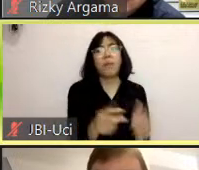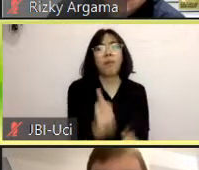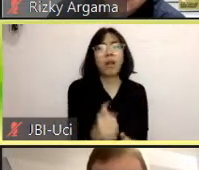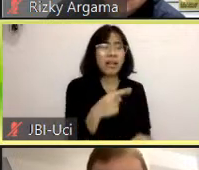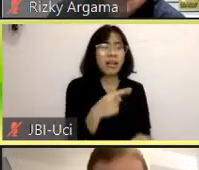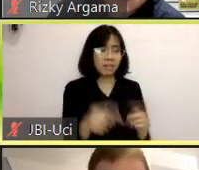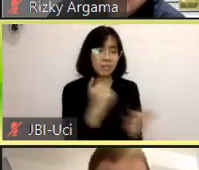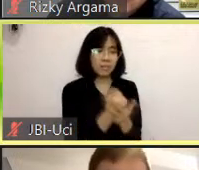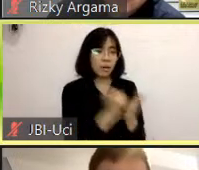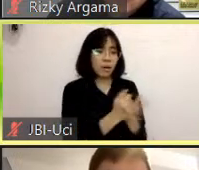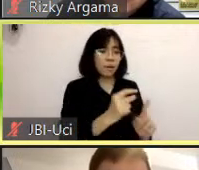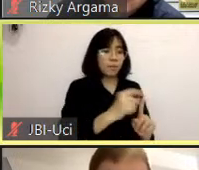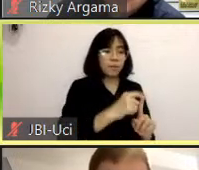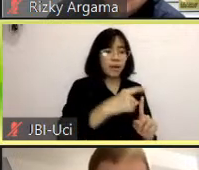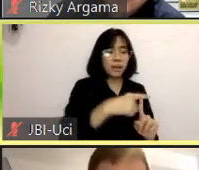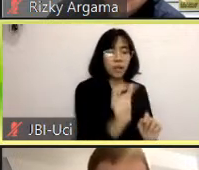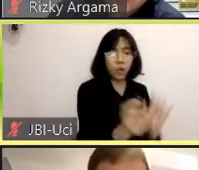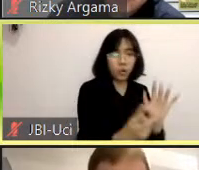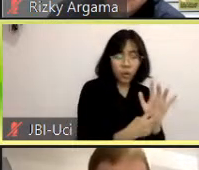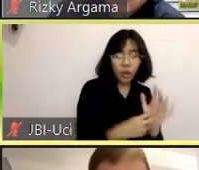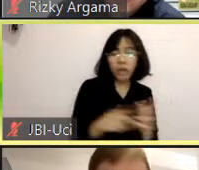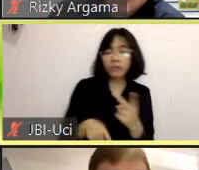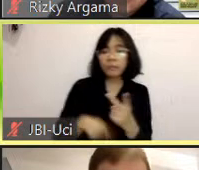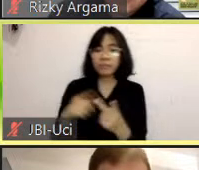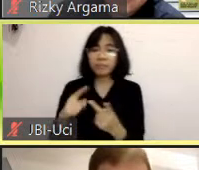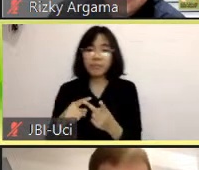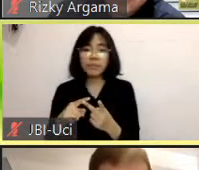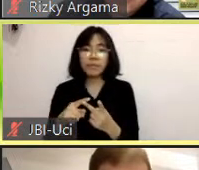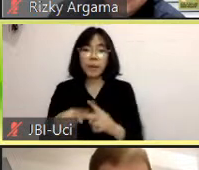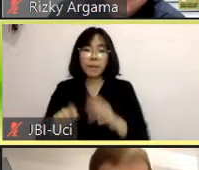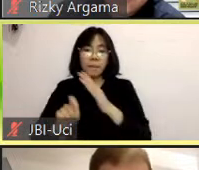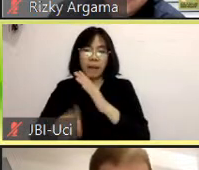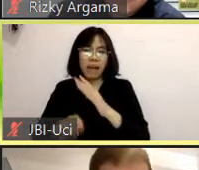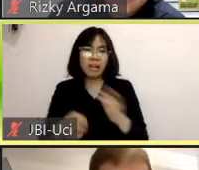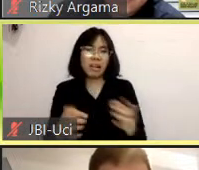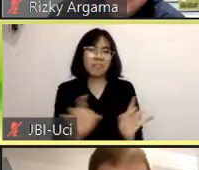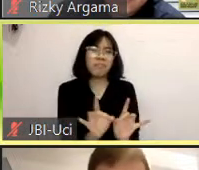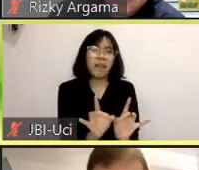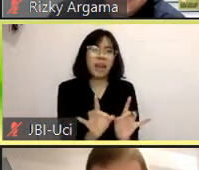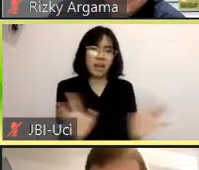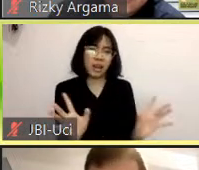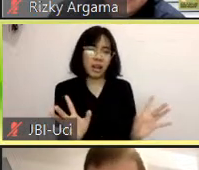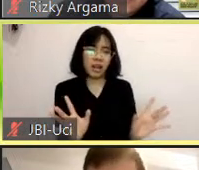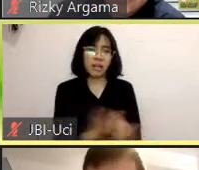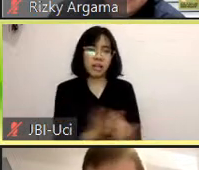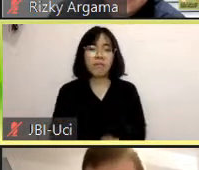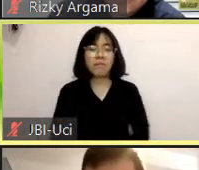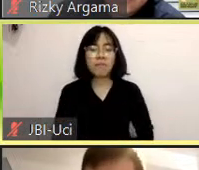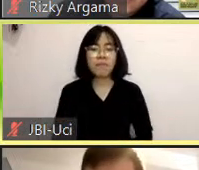yang mengeluarkan bisa mencabut, sebetulnya itu tidak memenuhi due process of law ya, untuk sebenarnya